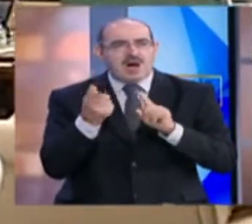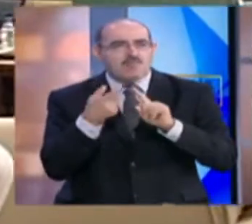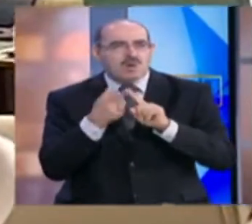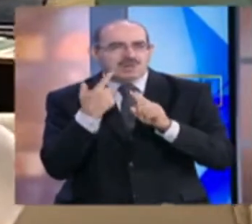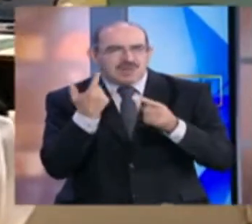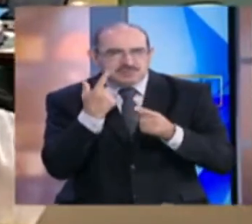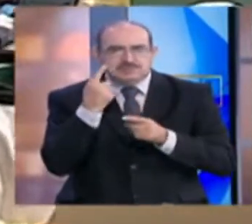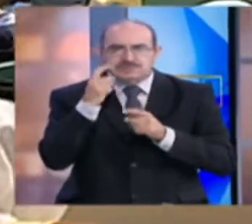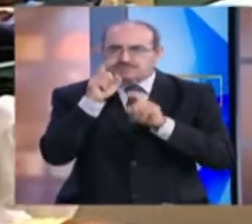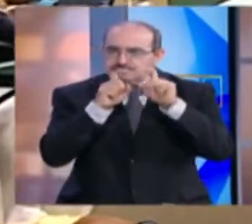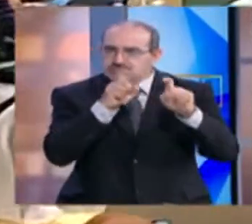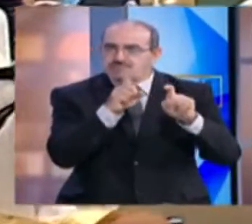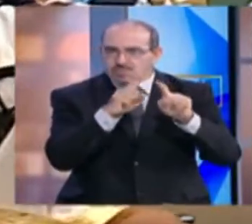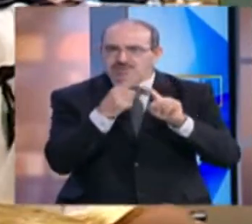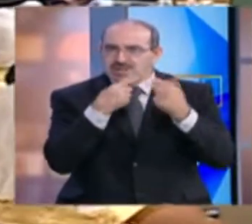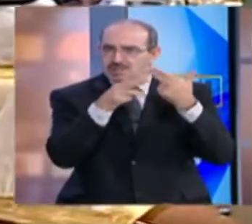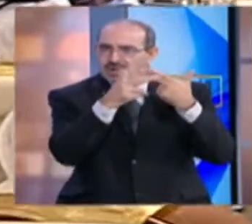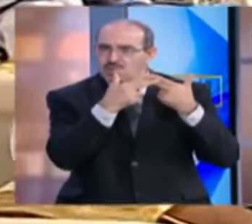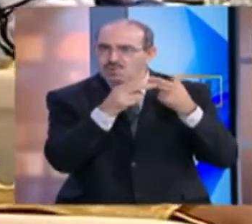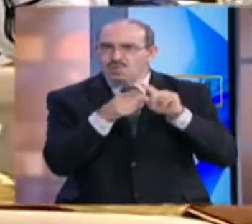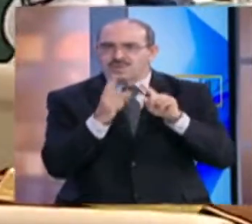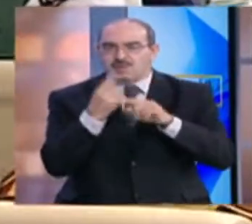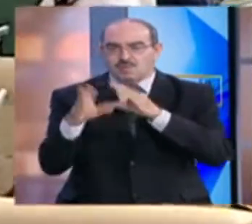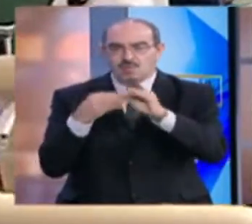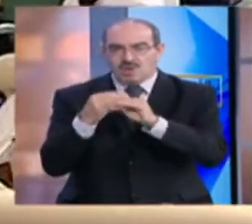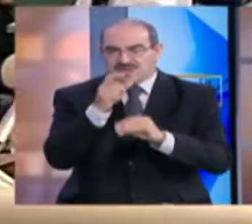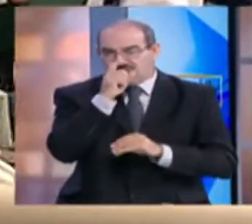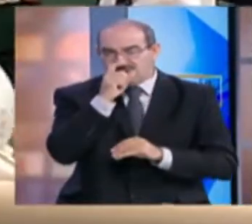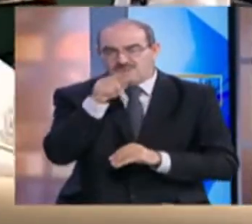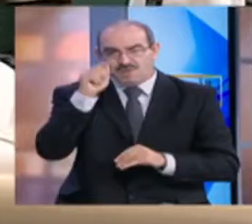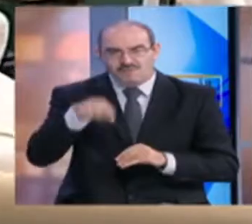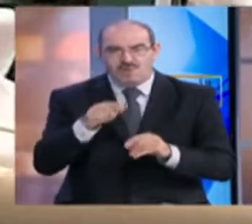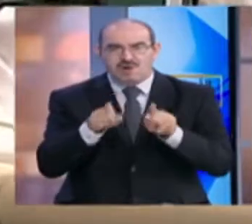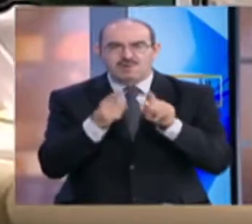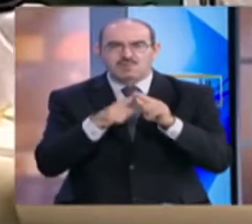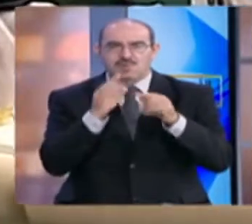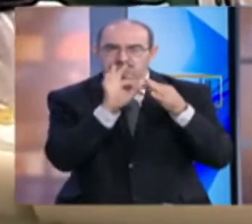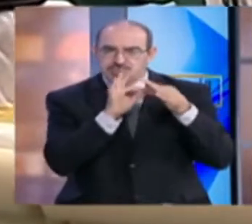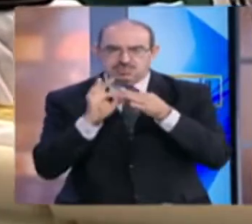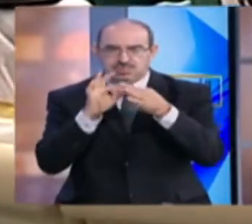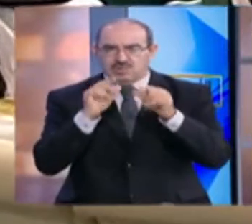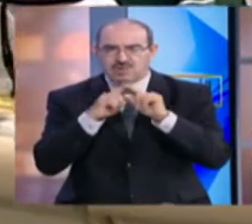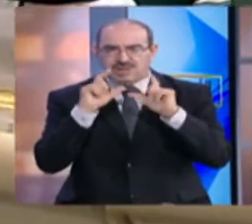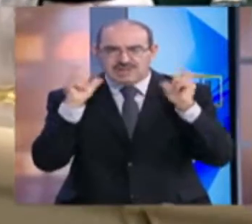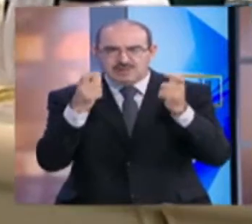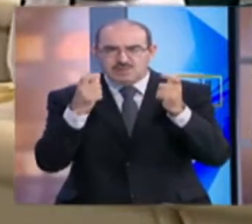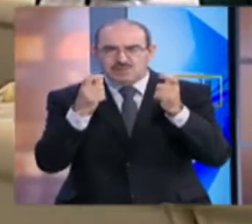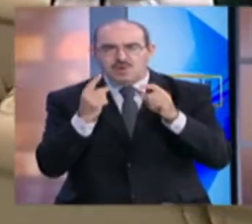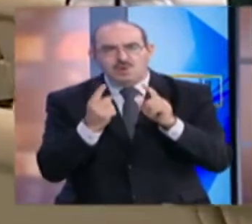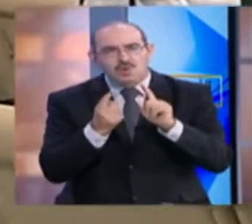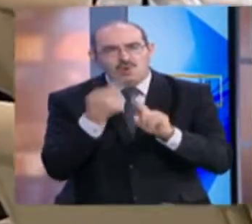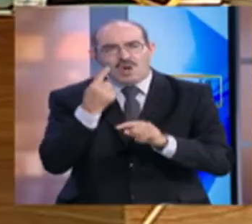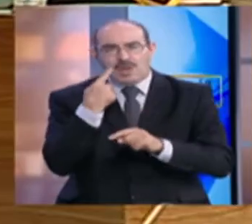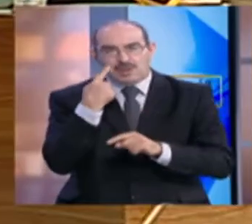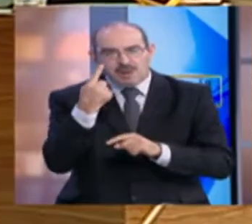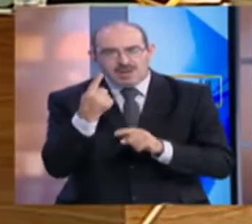القمة، وفيها تعول الجزائر على كل الدول العربية في أن تلتف وتتفق حول رؤية موحدة واضحة